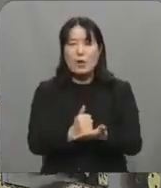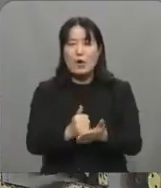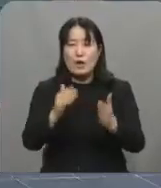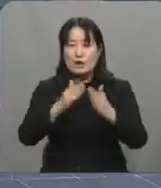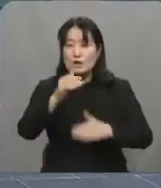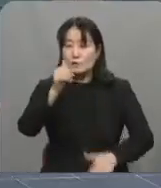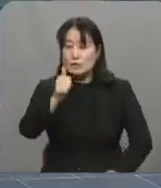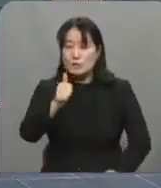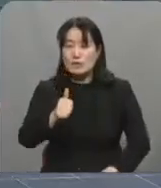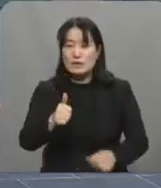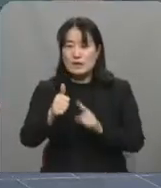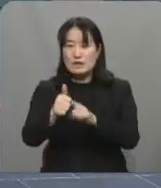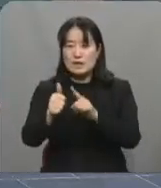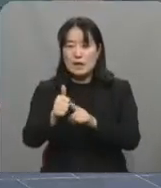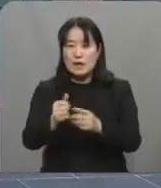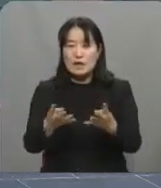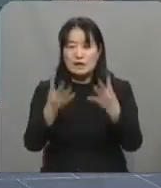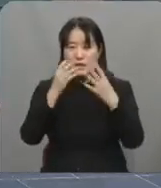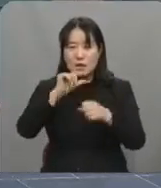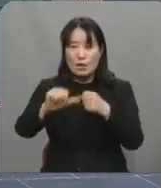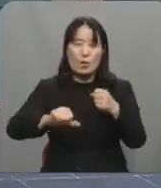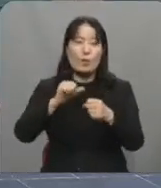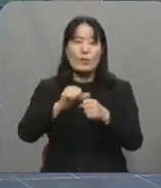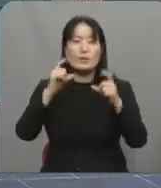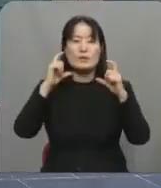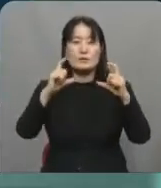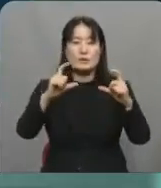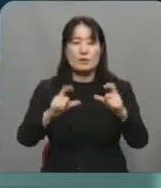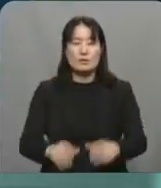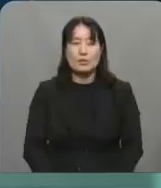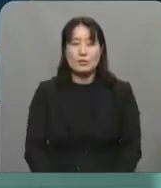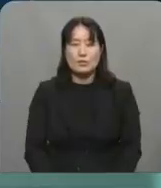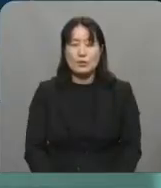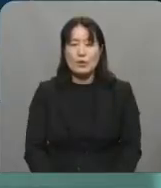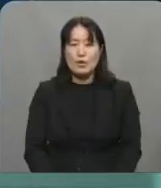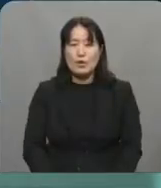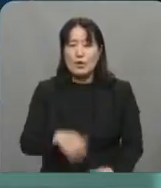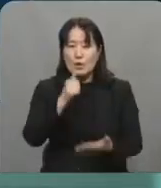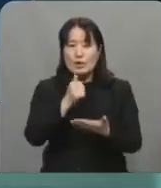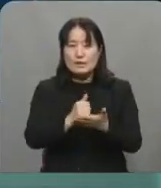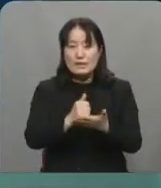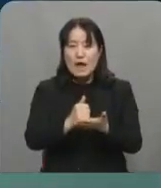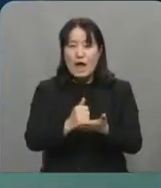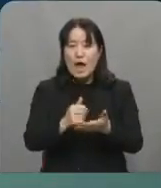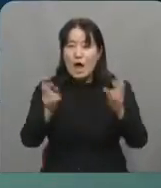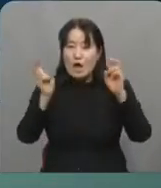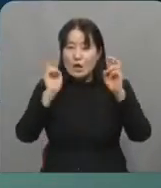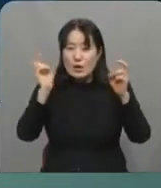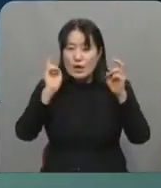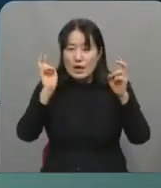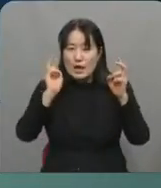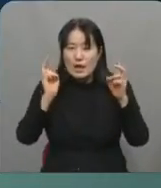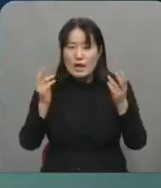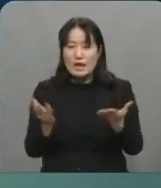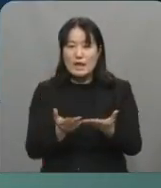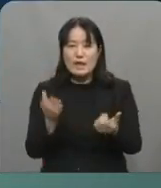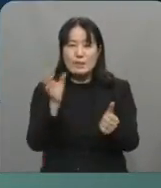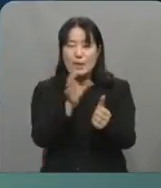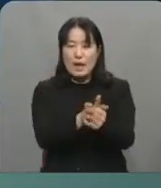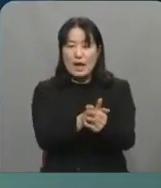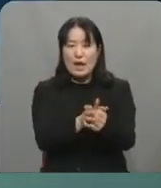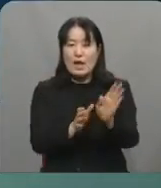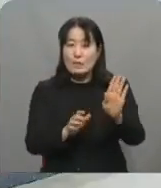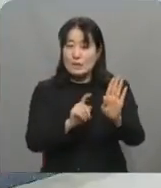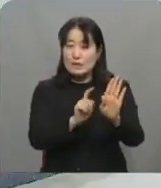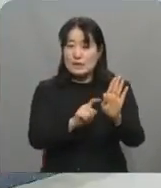업주 A씨에게 징역 5년을 선고했습니다. 또 같은 혐의로 기소된 LP가스 시공업자 B씨에게는